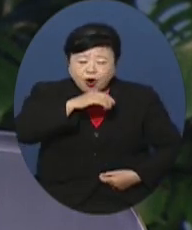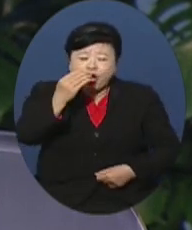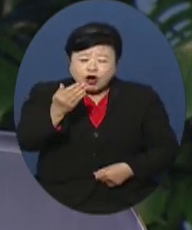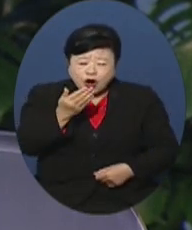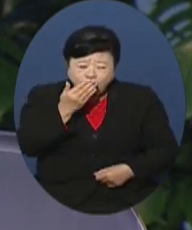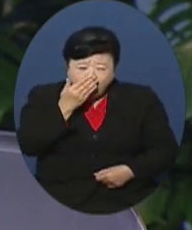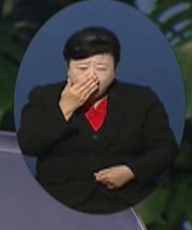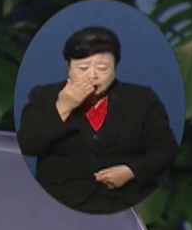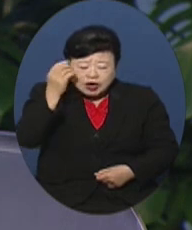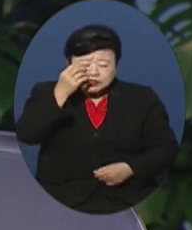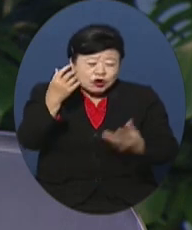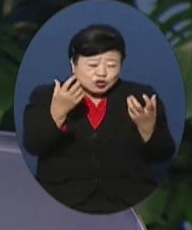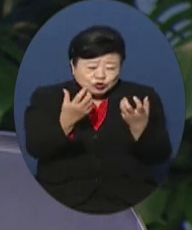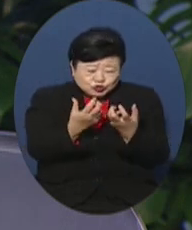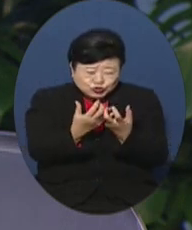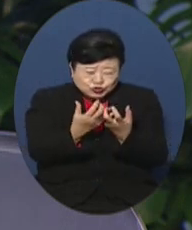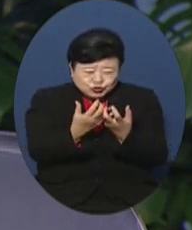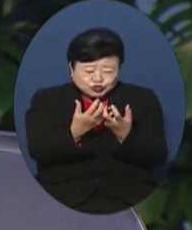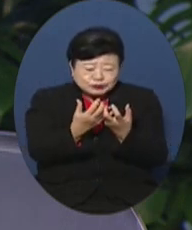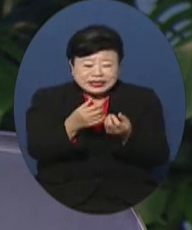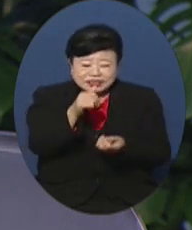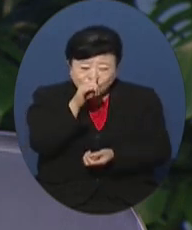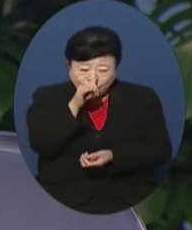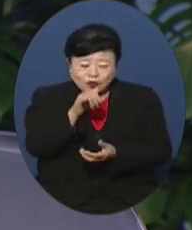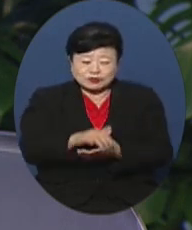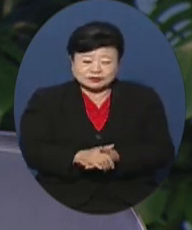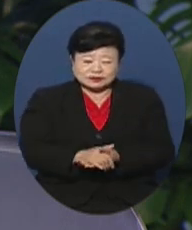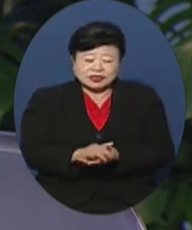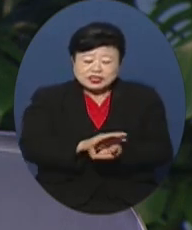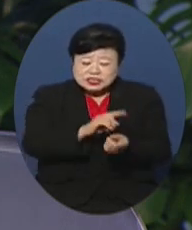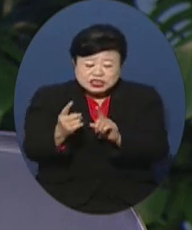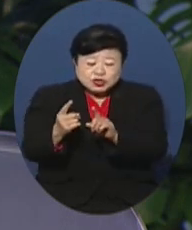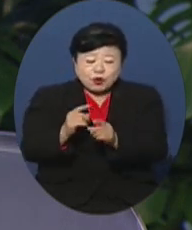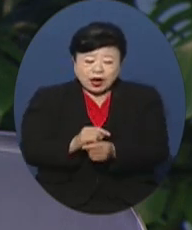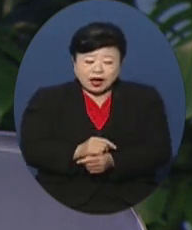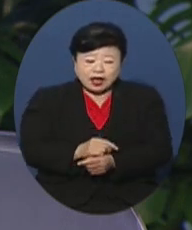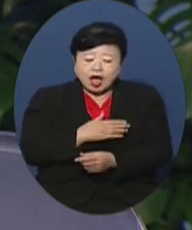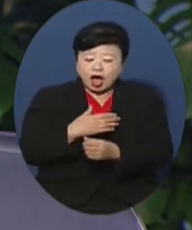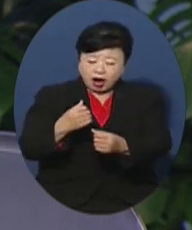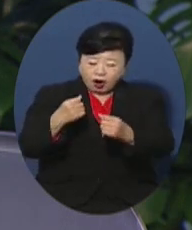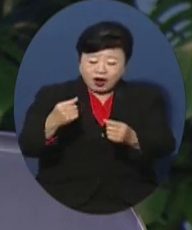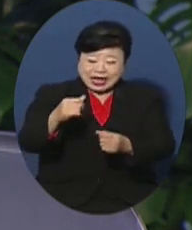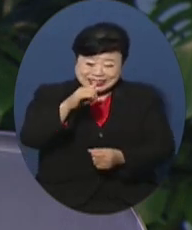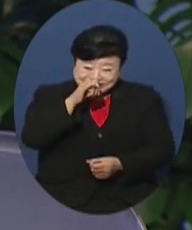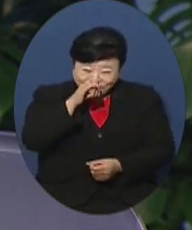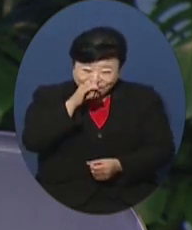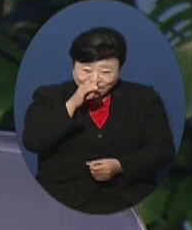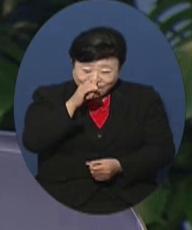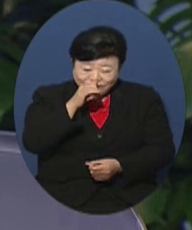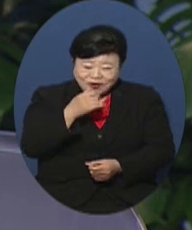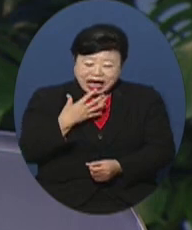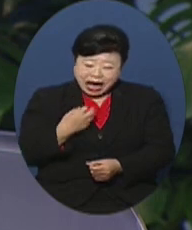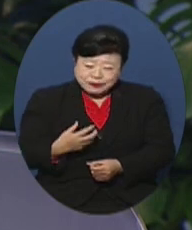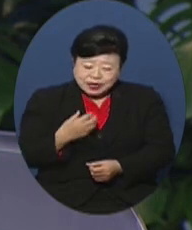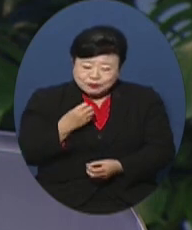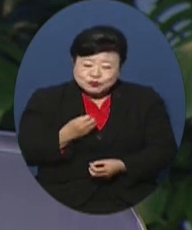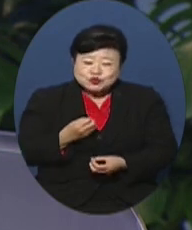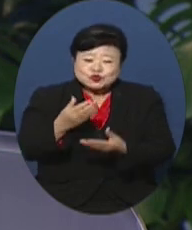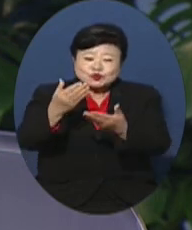거룩함과 성령 충만함이 있고 치료와 건강이 있으며 아브라함과